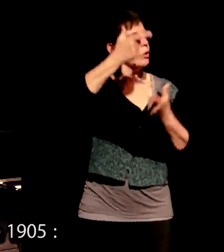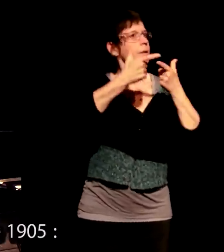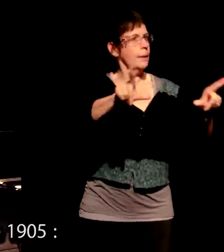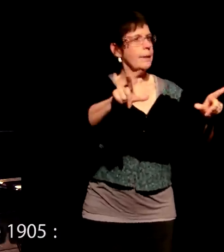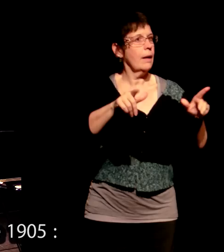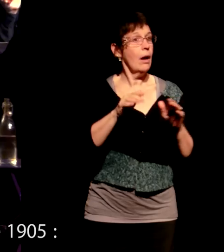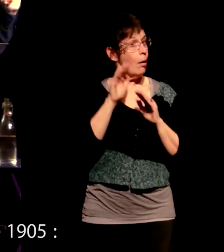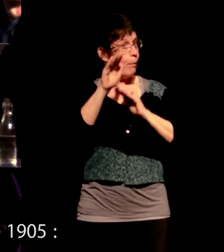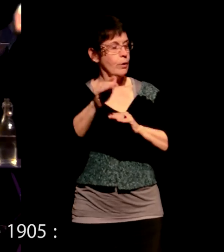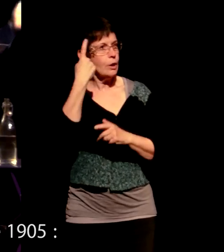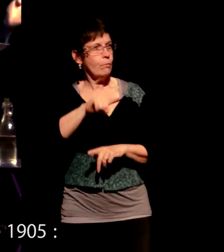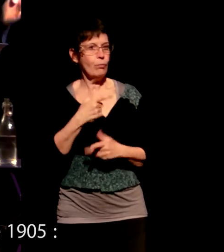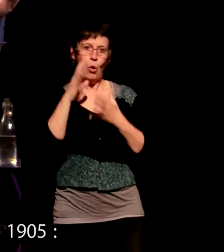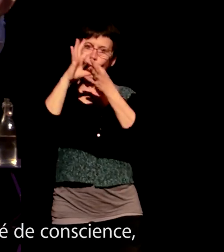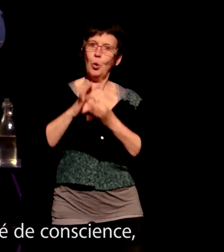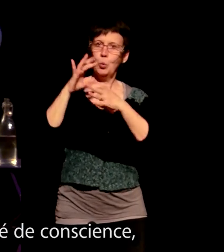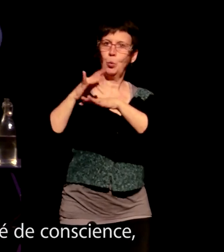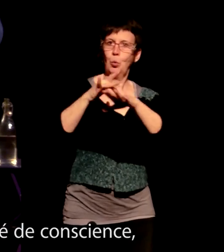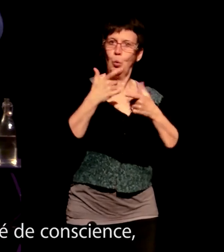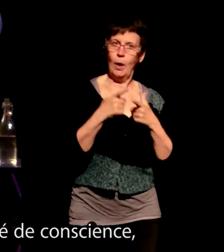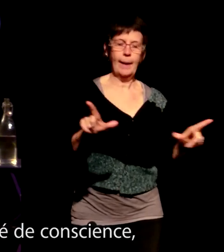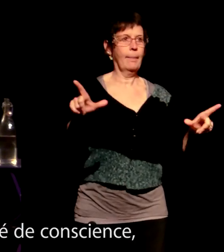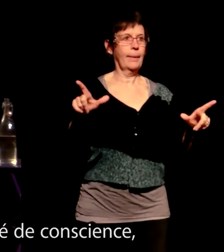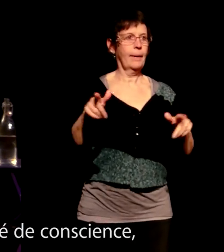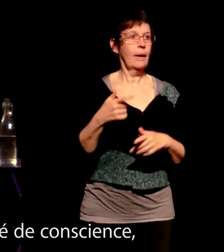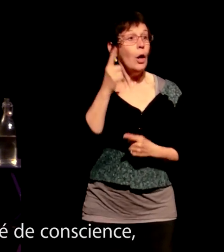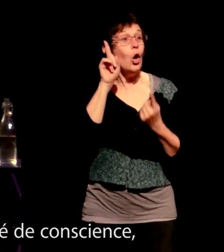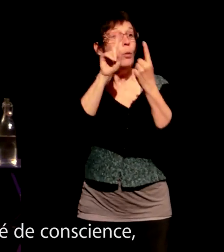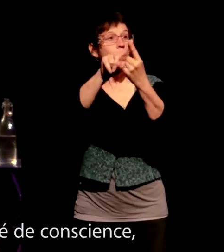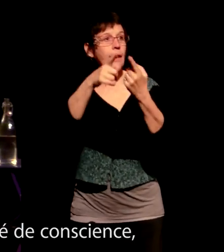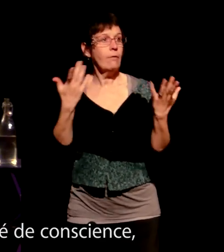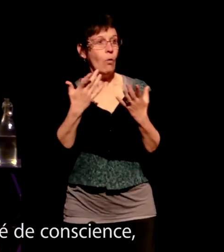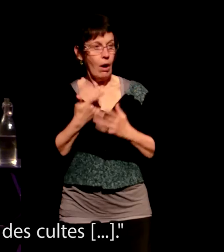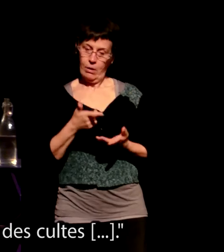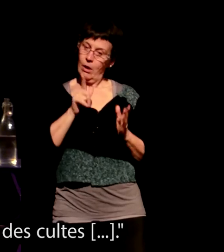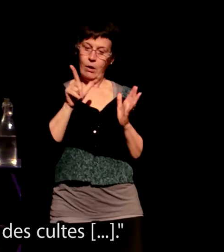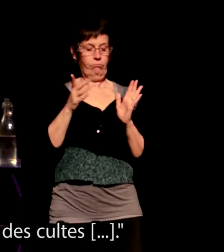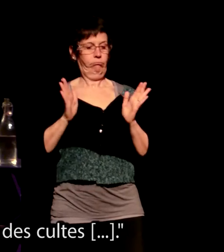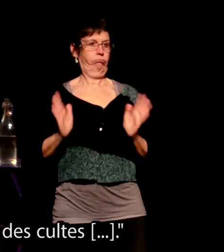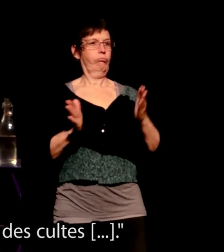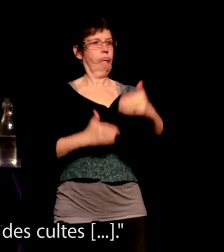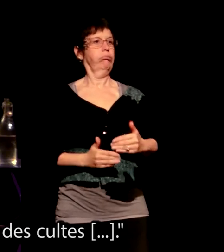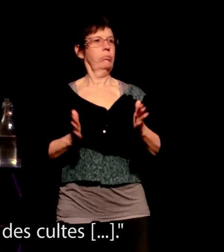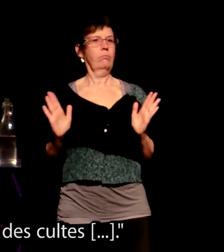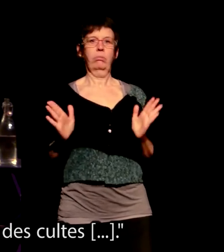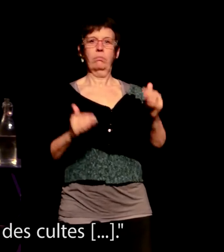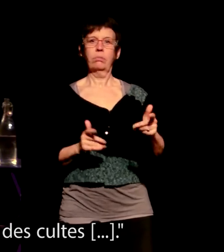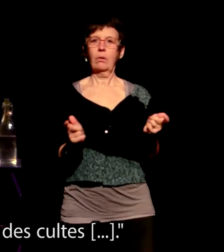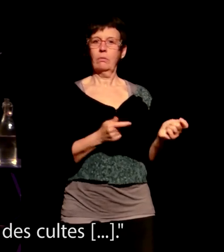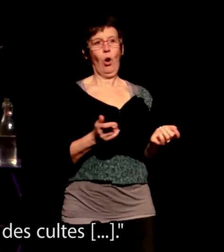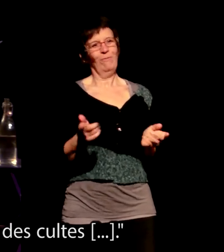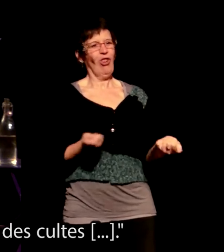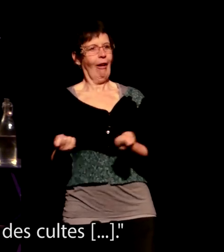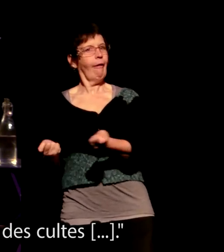libre exercice des cultes sous les seules restrictions édictées ci-après, dans l'intérêt de l'ordre public. Mais le cœur de l'article